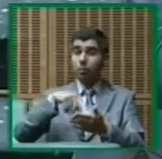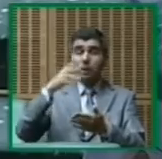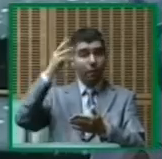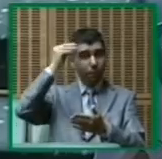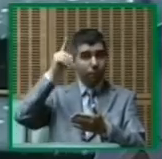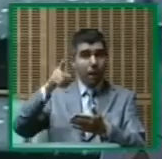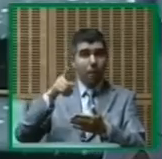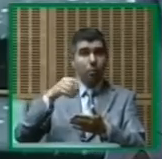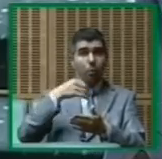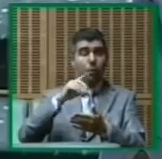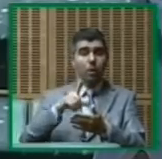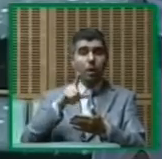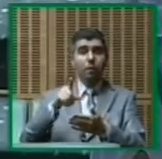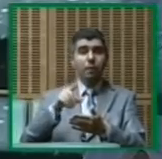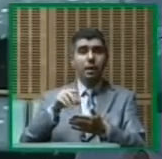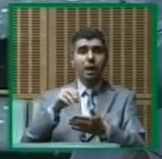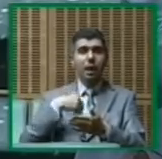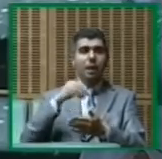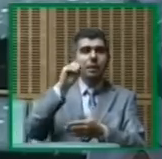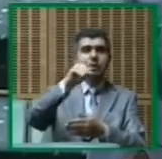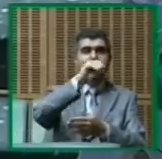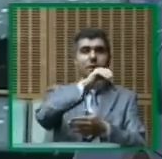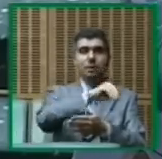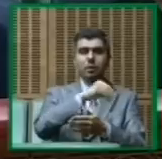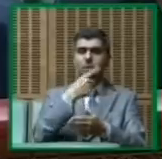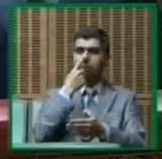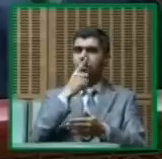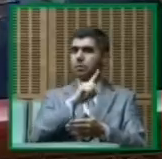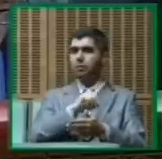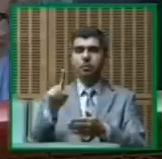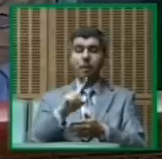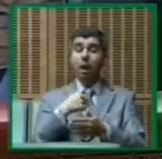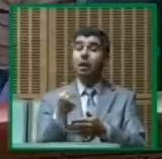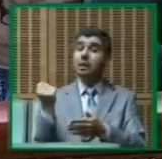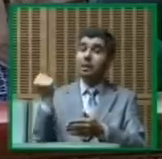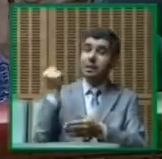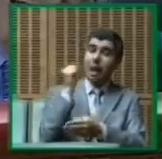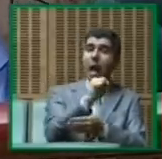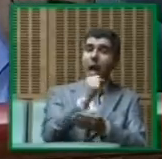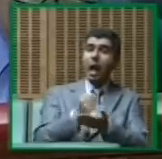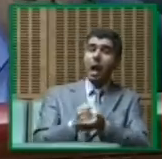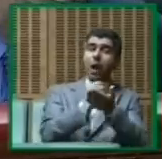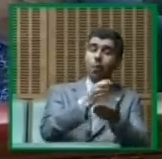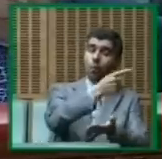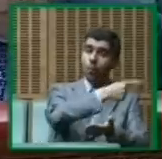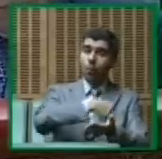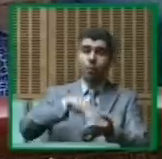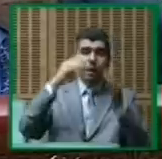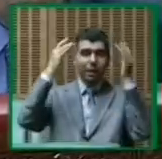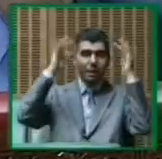يتعلق بإعطاء إعانات بل بتقديم دعم لهيكلة المجالات الإبداعية